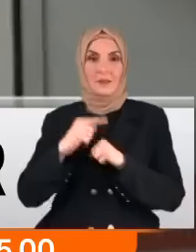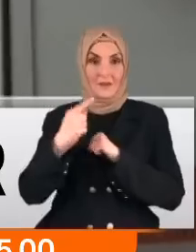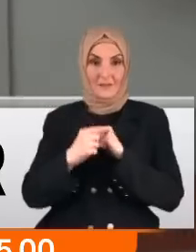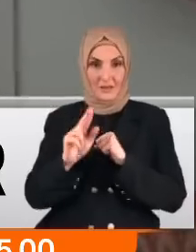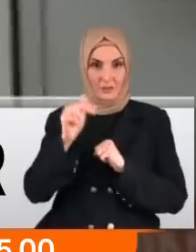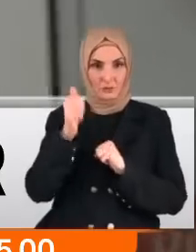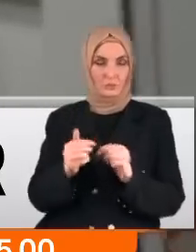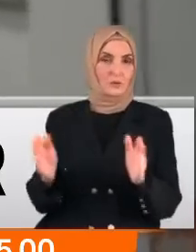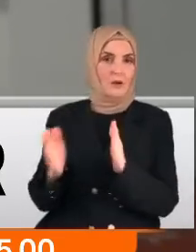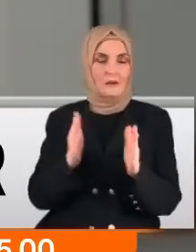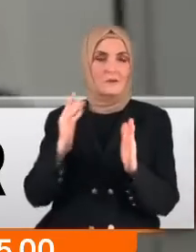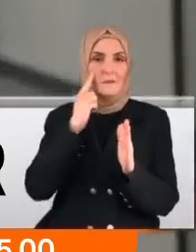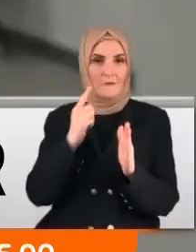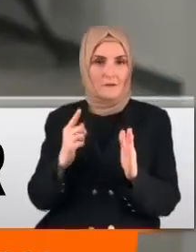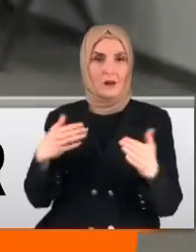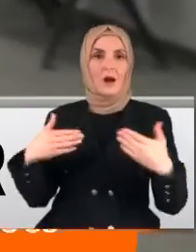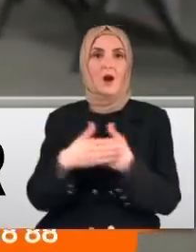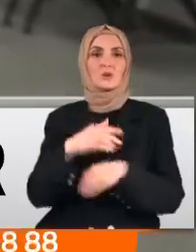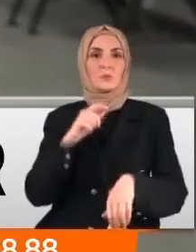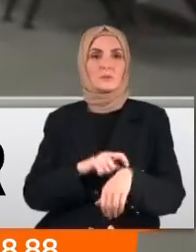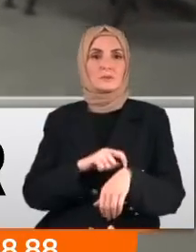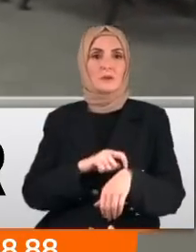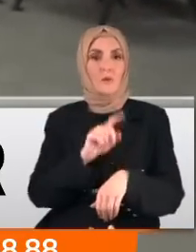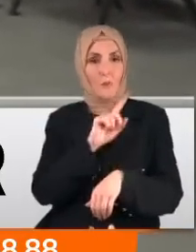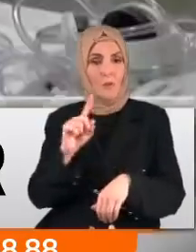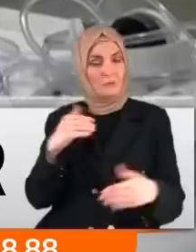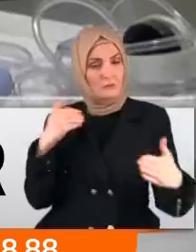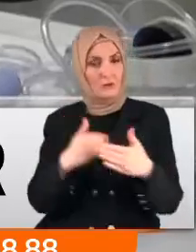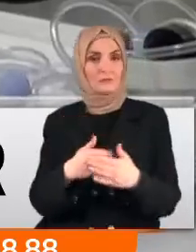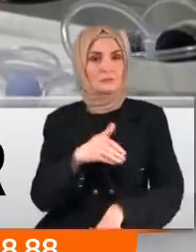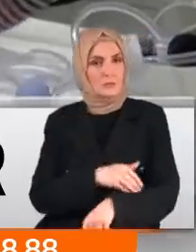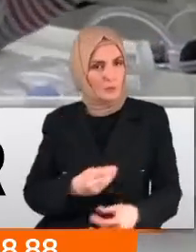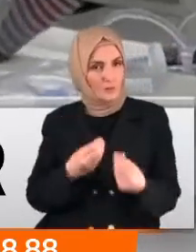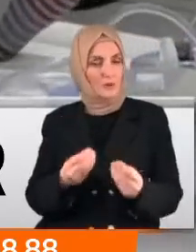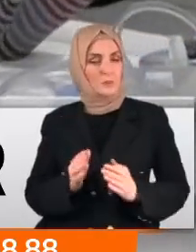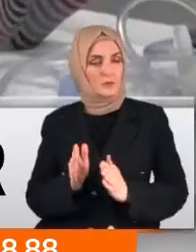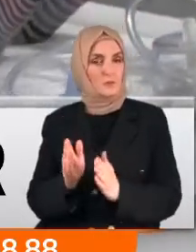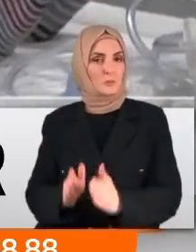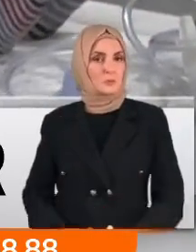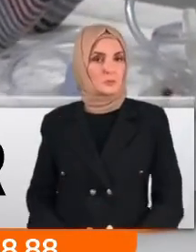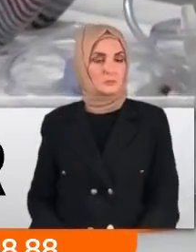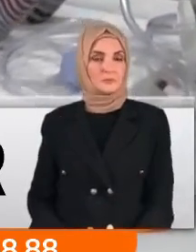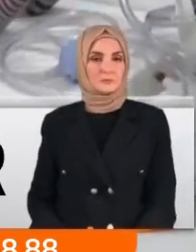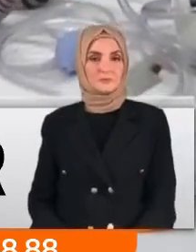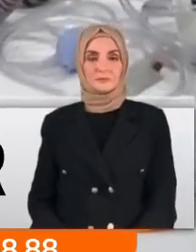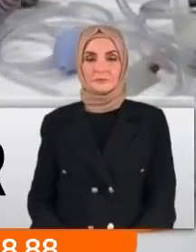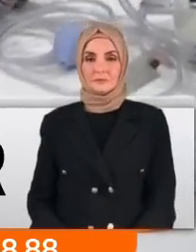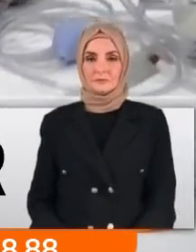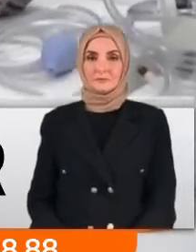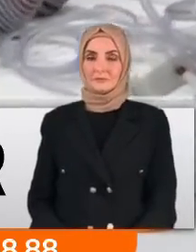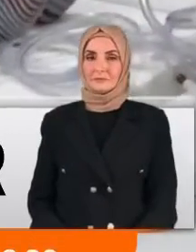Hastanesi'ndeki poliklinikler akşam saat 22'ye kadar hizmet veriyor. Bütün çekimleri yapabilecek koyduğumuz bir noktaya geldik.